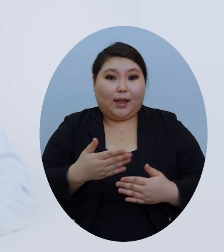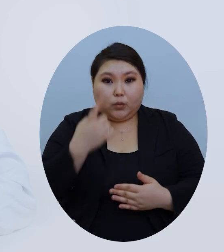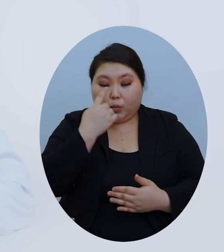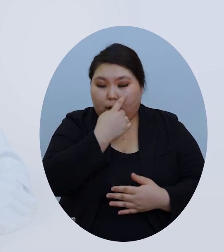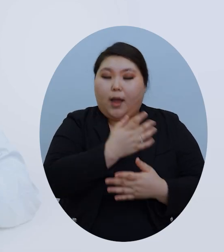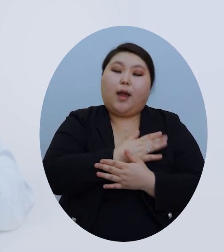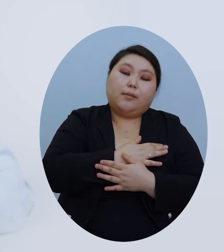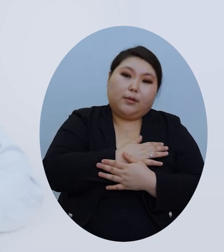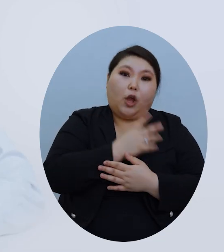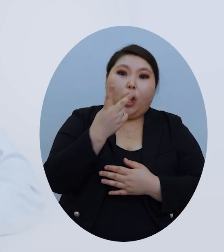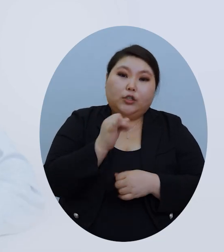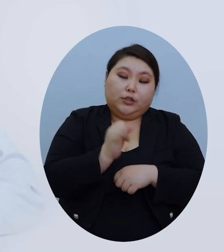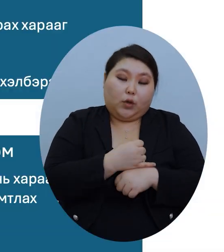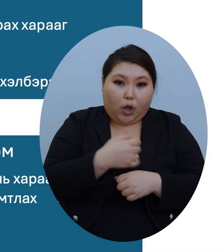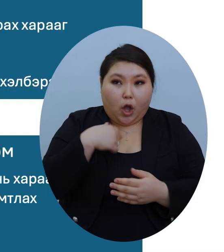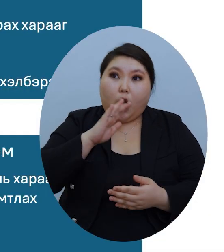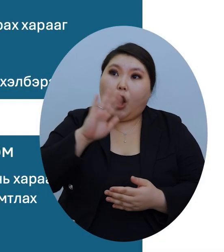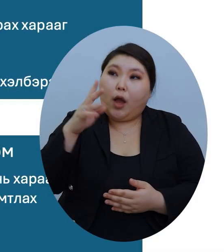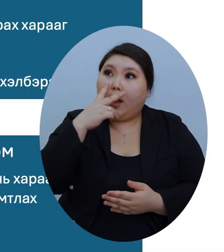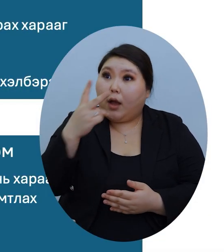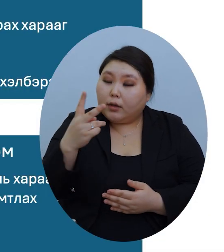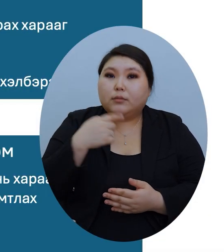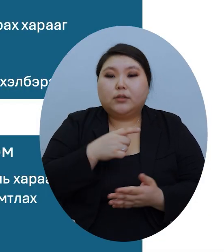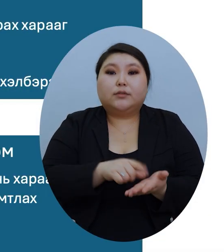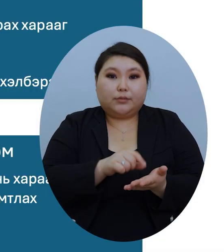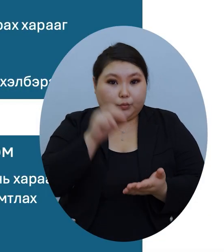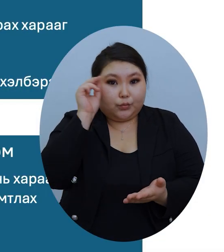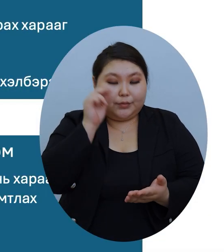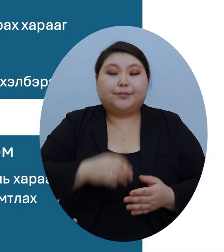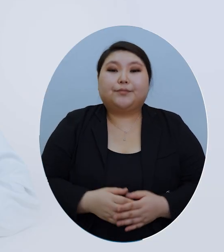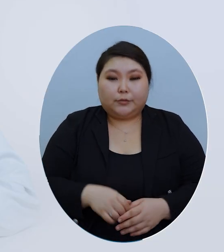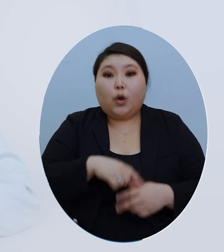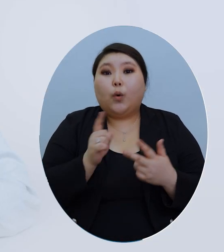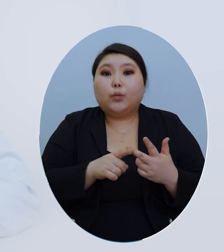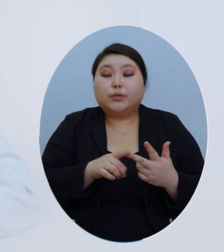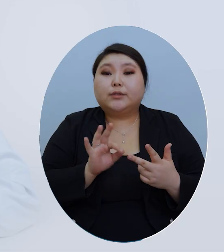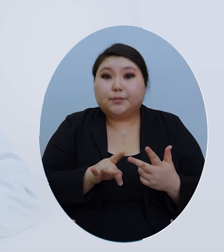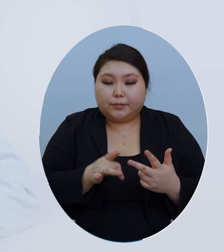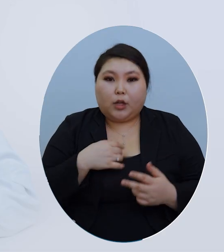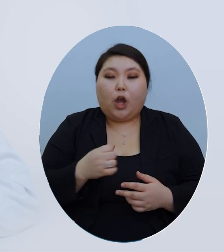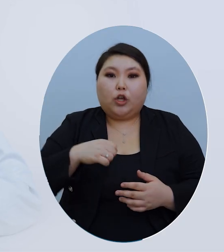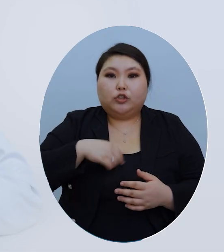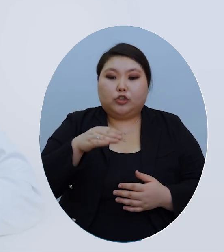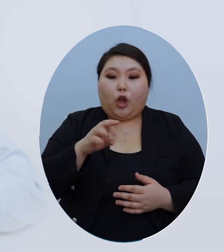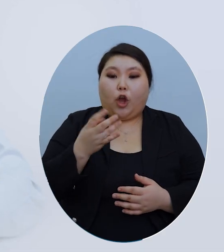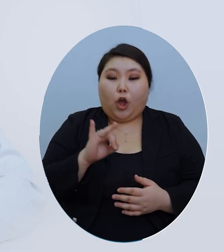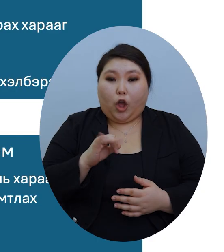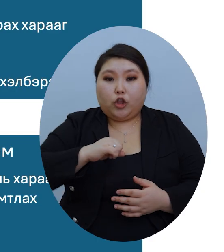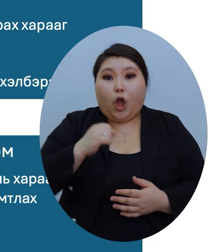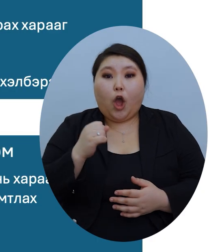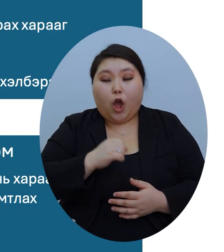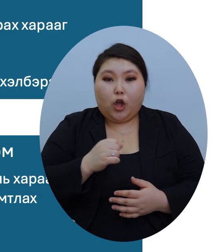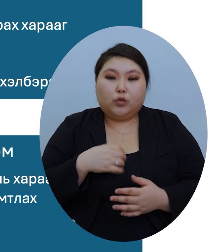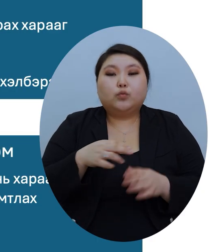зүйлийг харуулхад хөвшүүлээрэй. 3 дугаар алхам бол тохой дүрм. Тохой дүрм гэдэг нь юу юм бэ? Ямыг хит